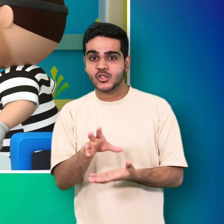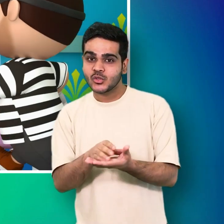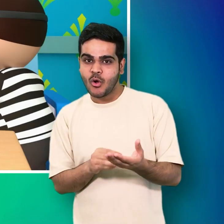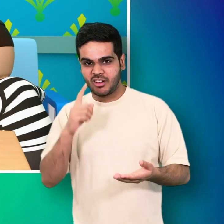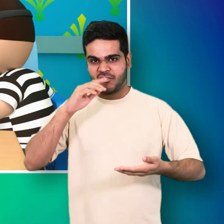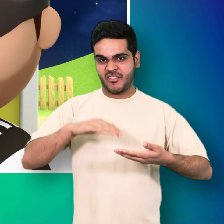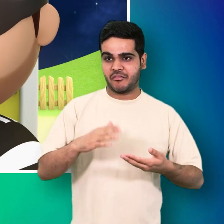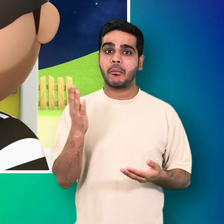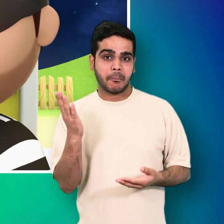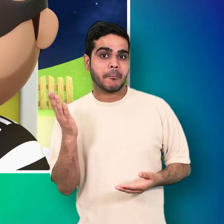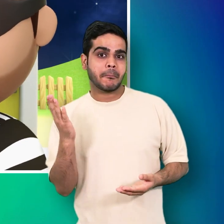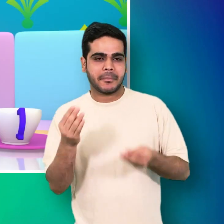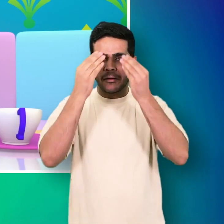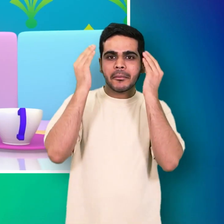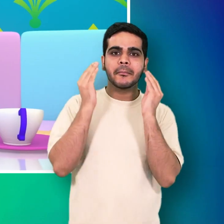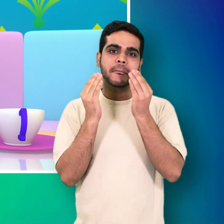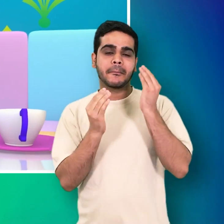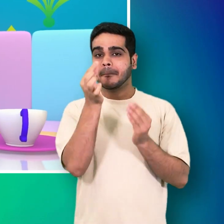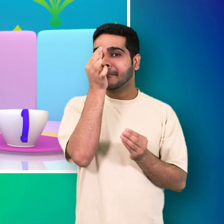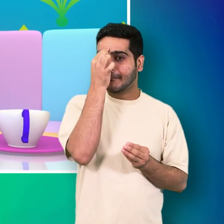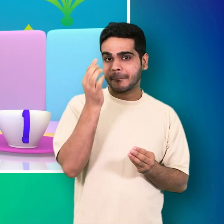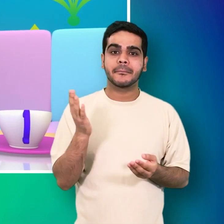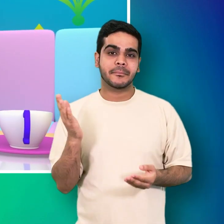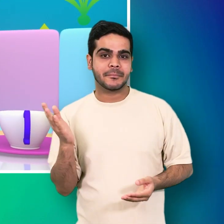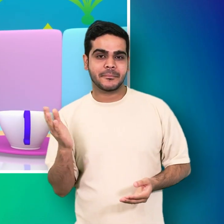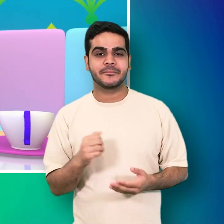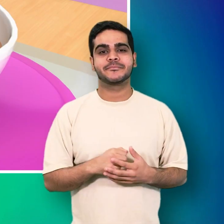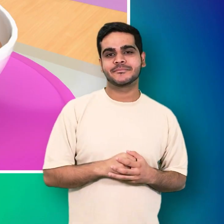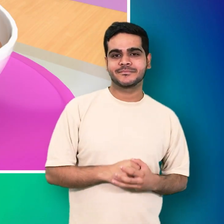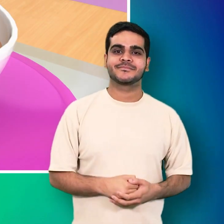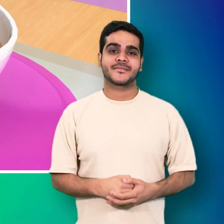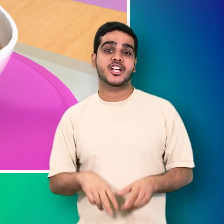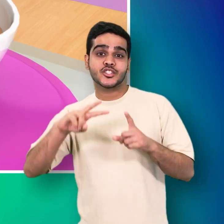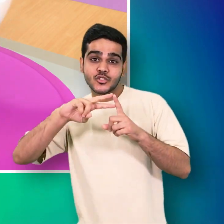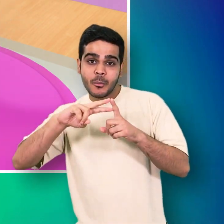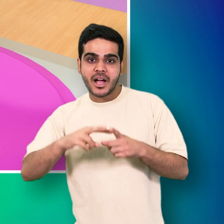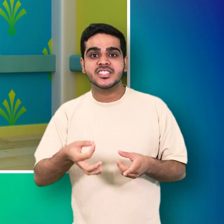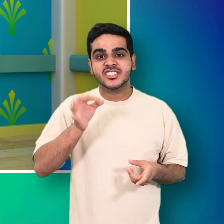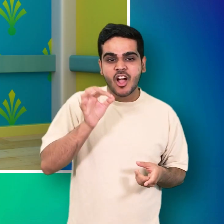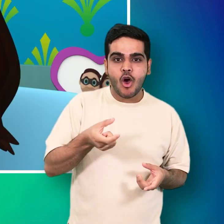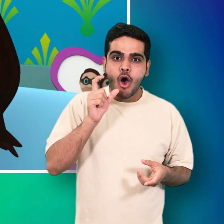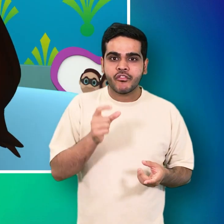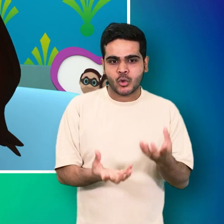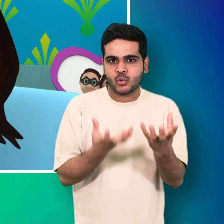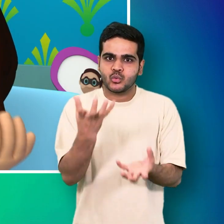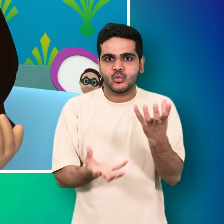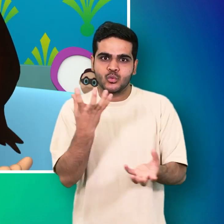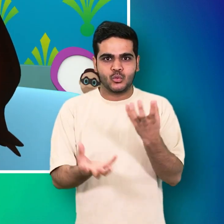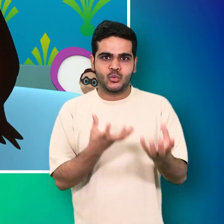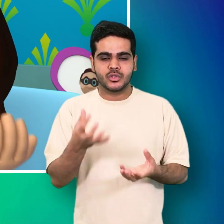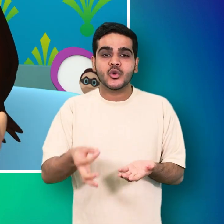समोसे कॉफी चाय गरम, पीने वाला बेशरम, समोसे कॉफी चाय गरम, पीने